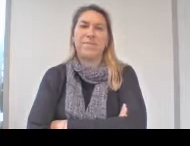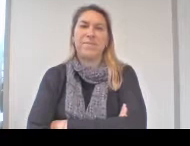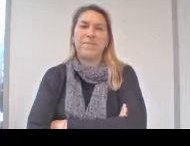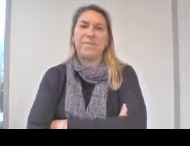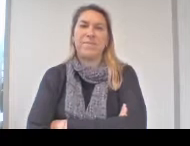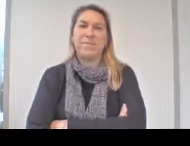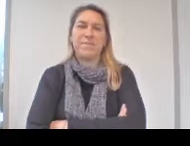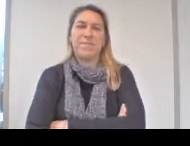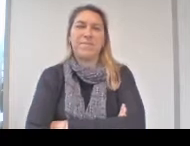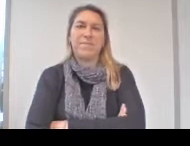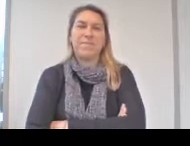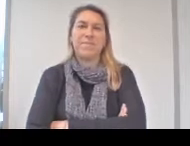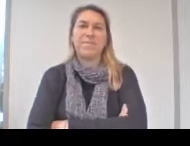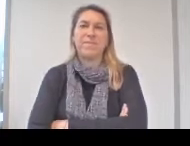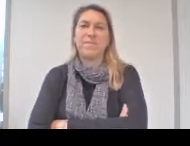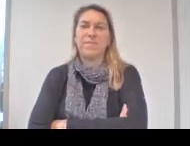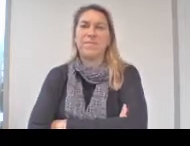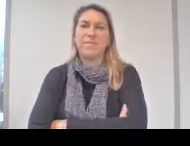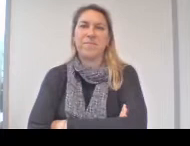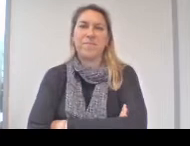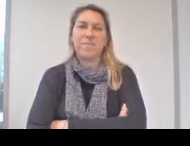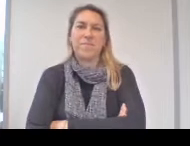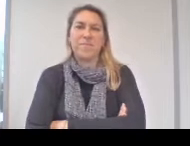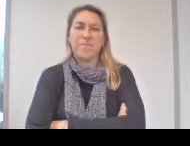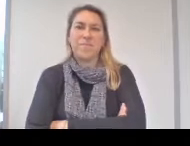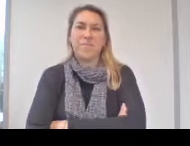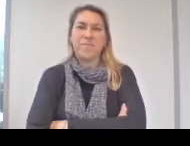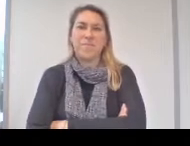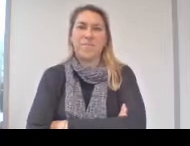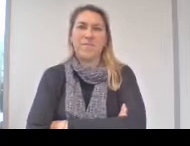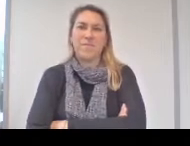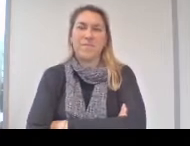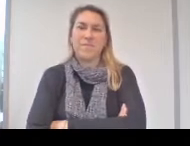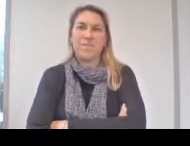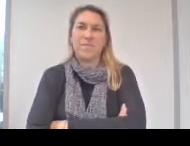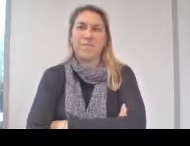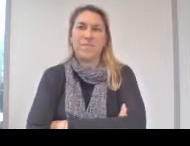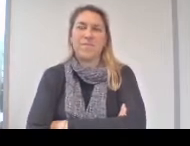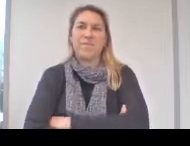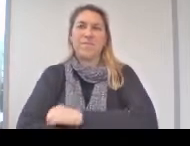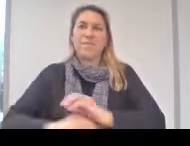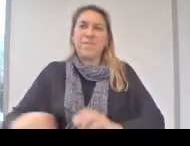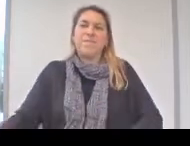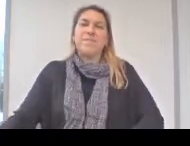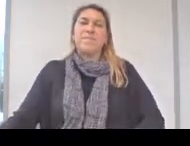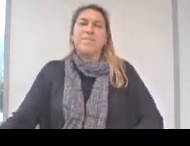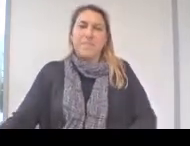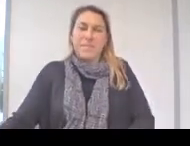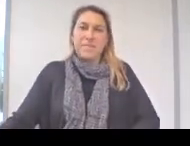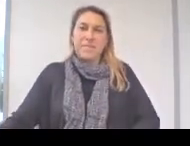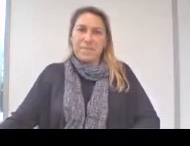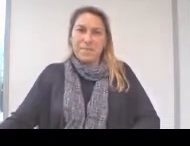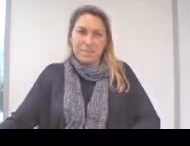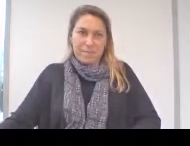capacités-là. Les employeurs sont variés, vous en avez quelques-uns, on va retrouver de toute façon globalement l'ensemble des employeurs qu'on a